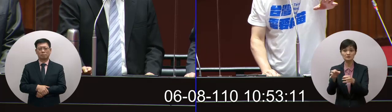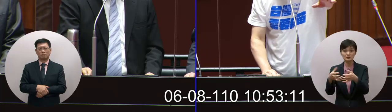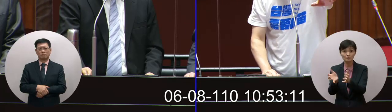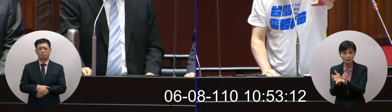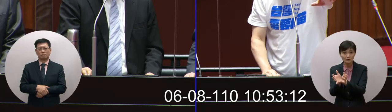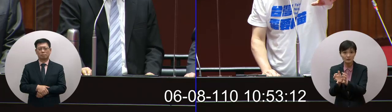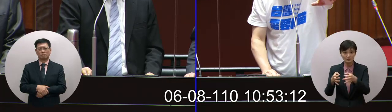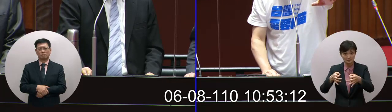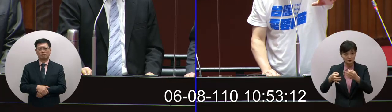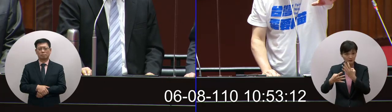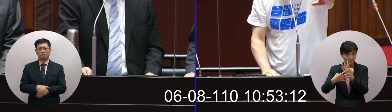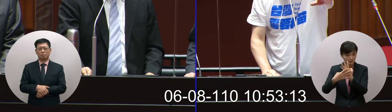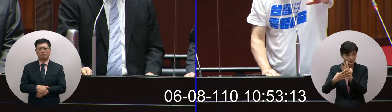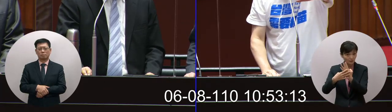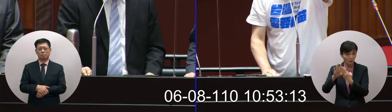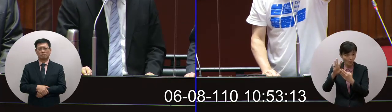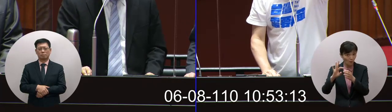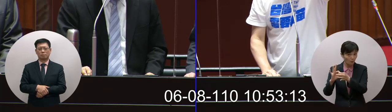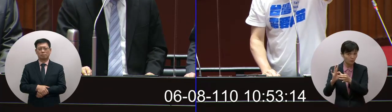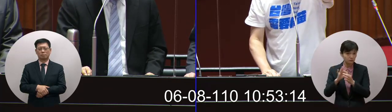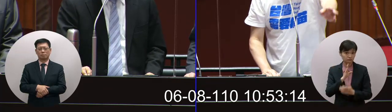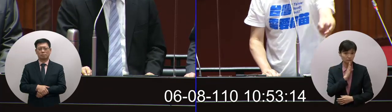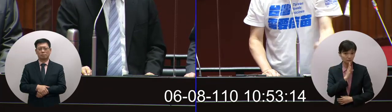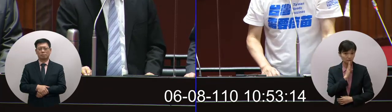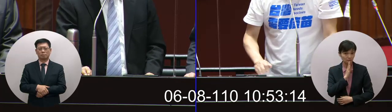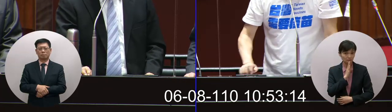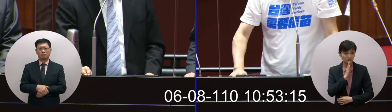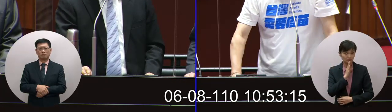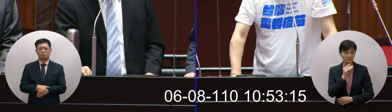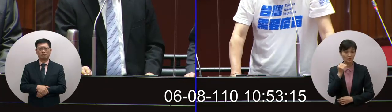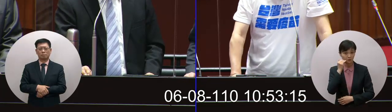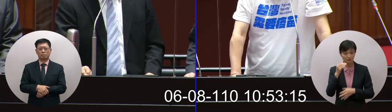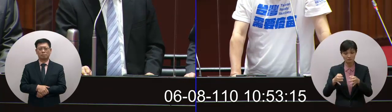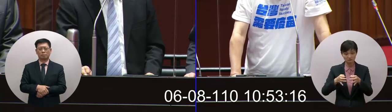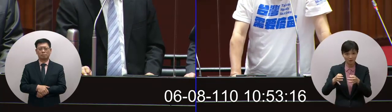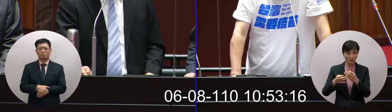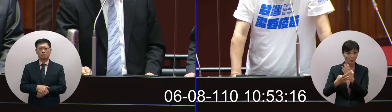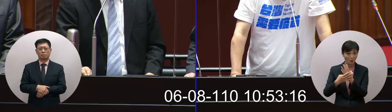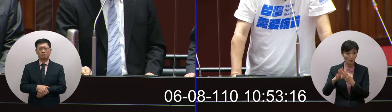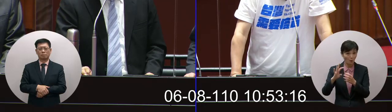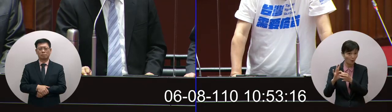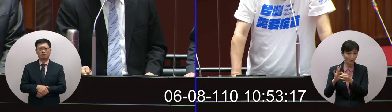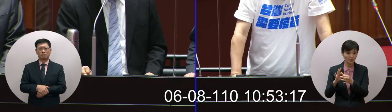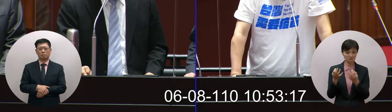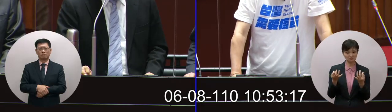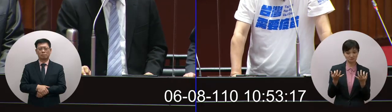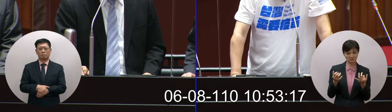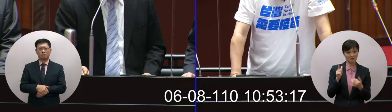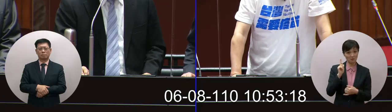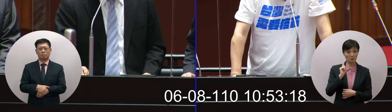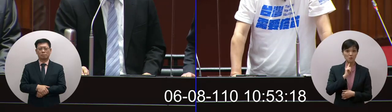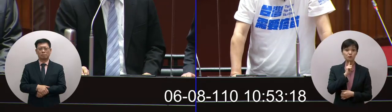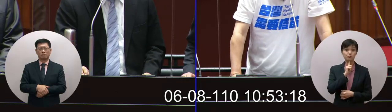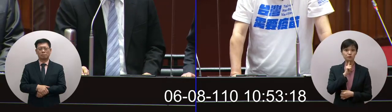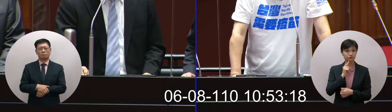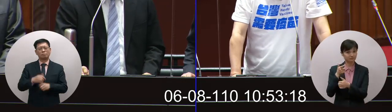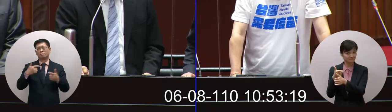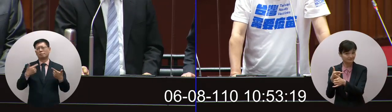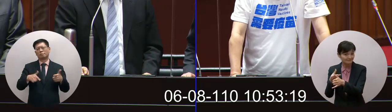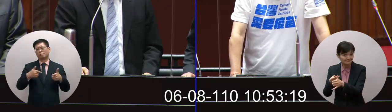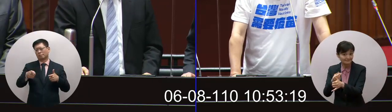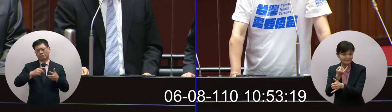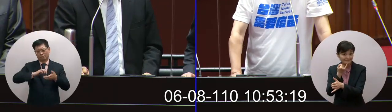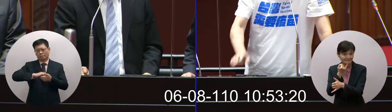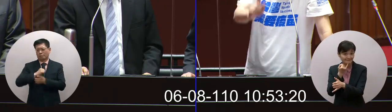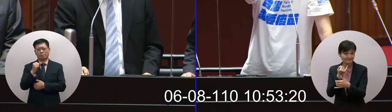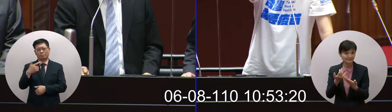有关喽。 还有国防部， 跟商业有关的人，难道只有有钱的人才可以打，没有钱人就不能打？ 绝对不是用这个